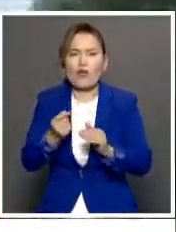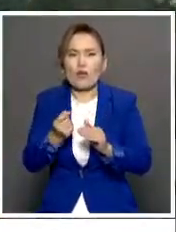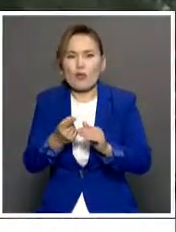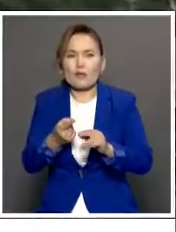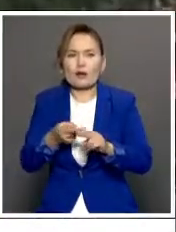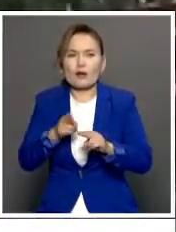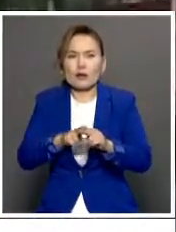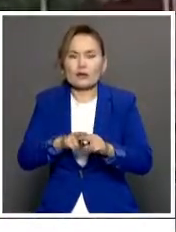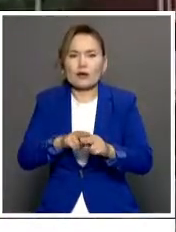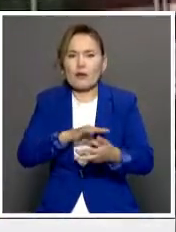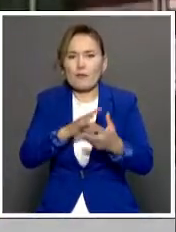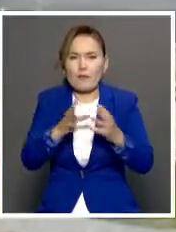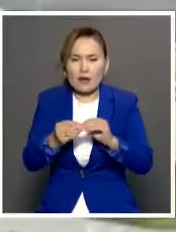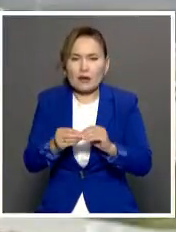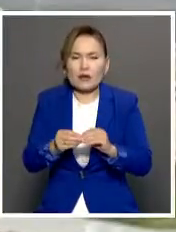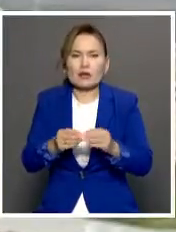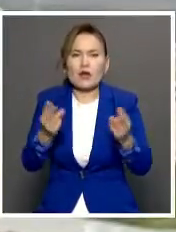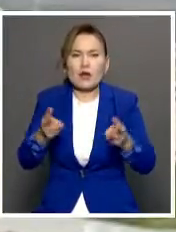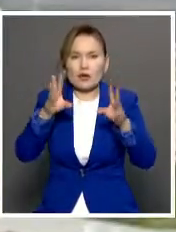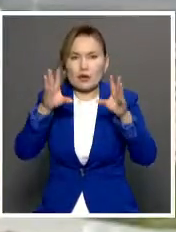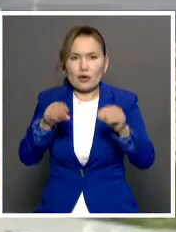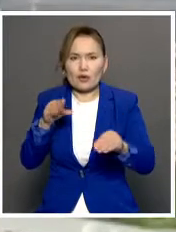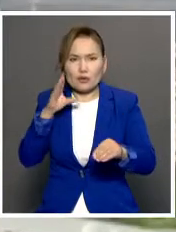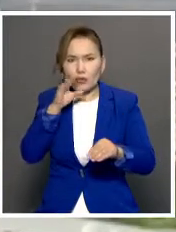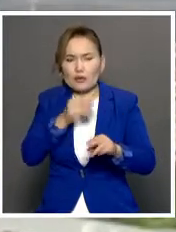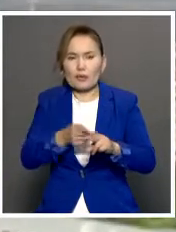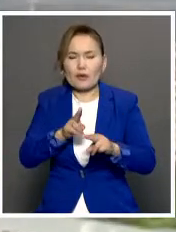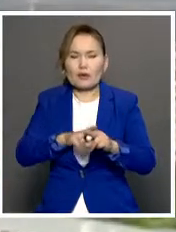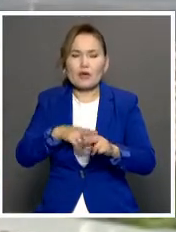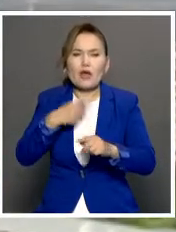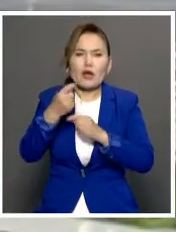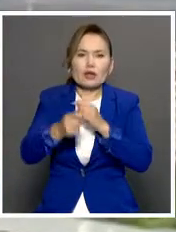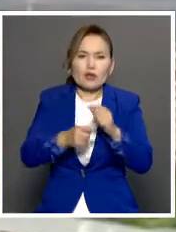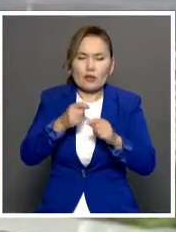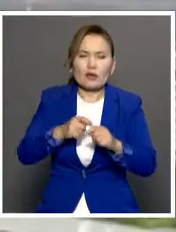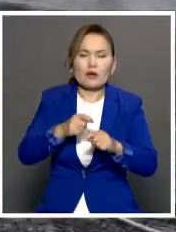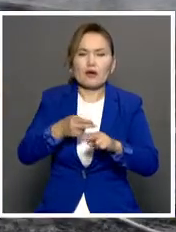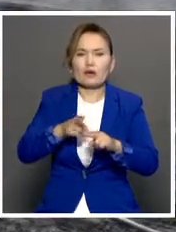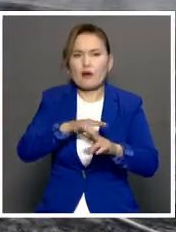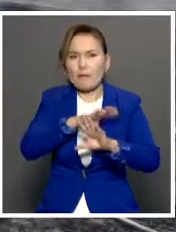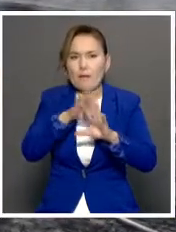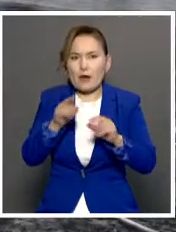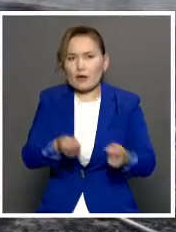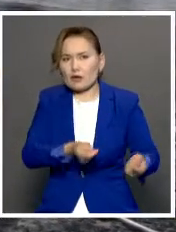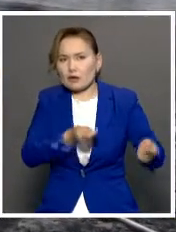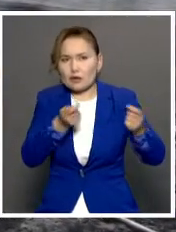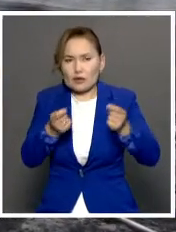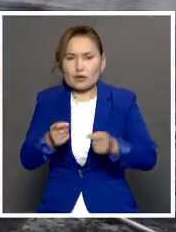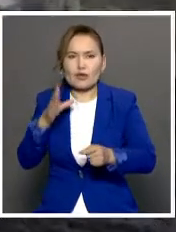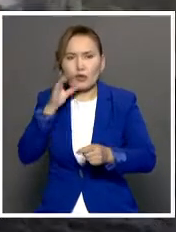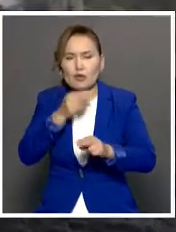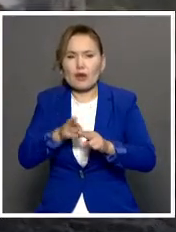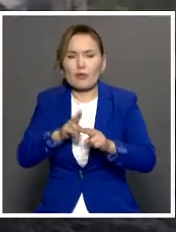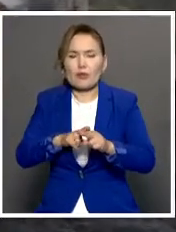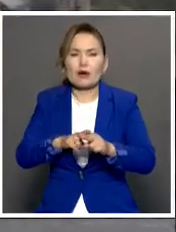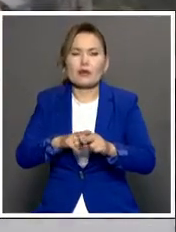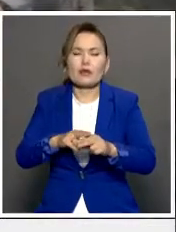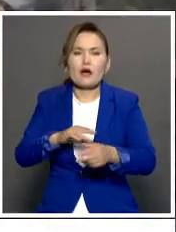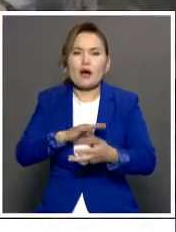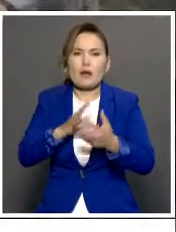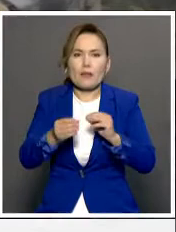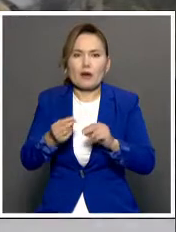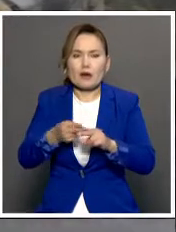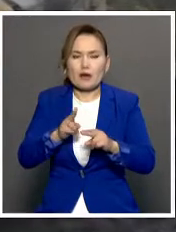әмбебап оқпан орнатылды. Соның арқасында қоймалардағы тауарларды сақтап, шығынға жол берілмеді. Шатырдың күрделі құрылымына байланысты бір